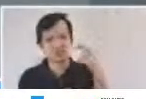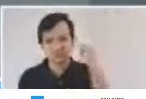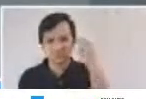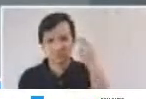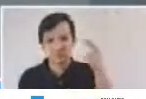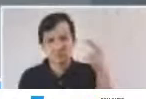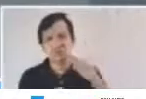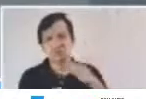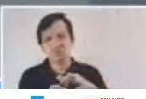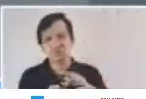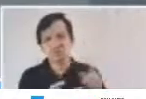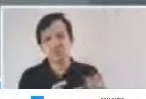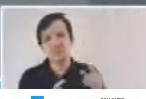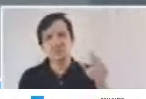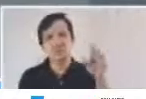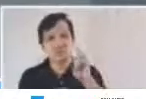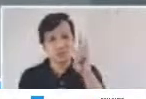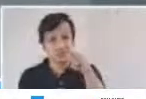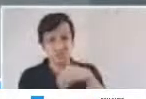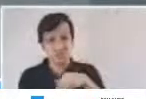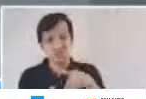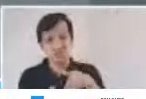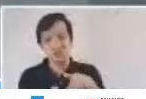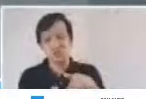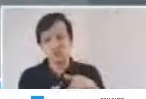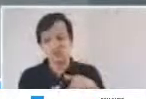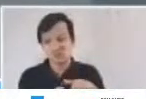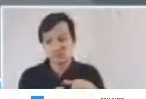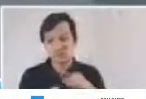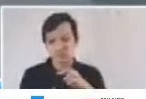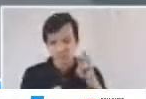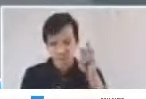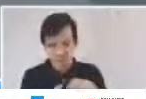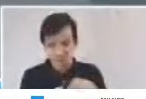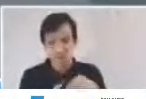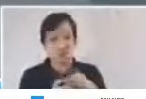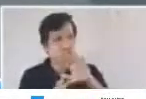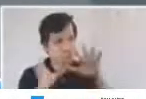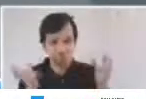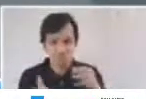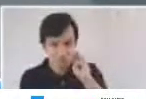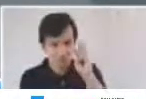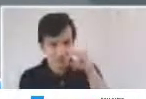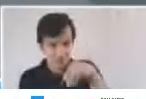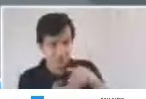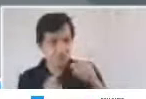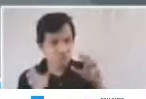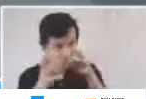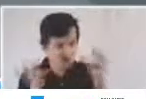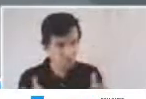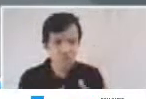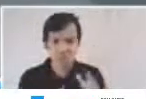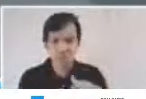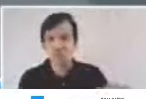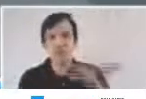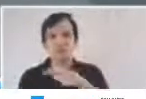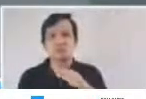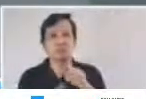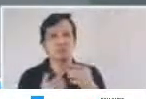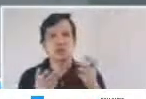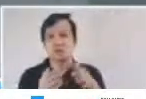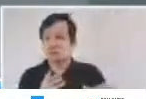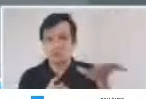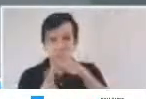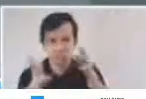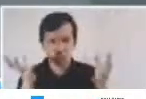44,183 ang nakarecover dito. Nasa 3 pwesto pa rin ang Pilipinas sa may pinakamataas na bilang ng kaso ng COVID-19